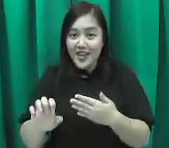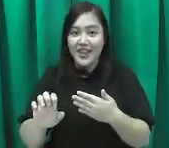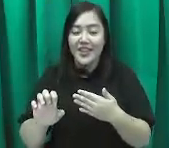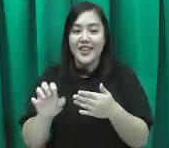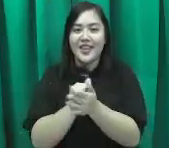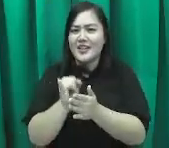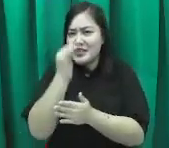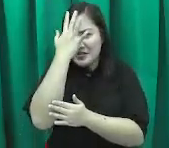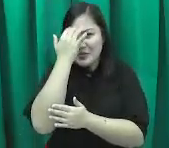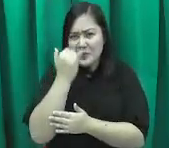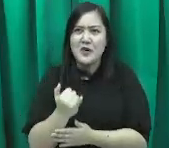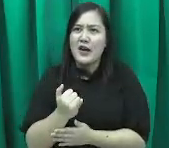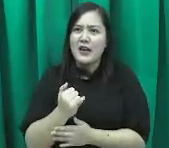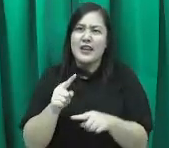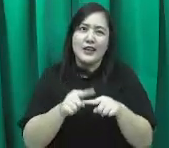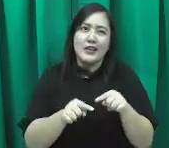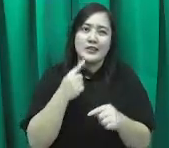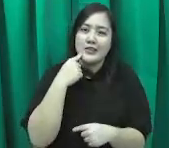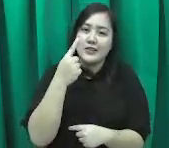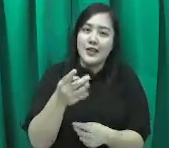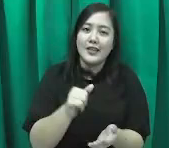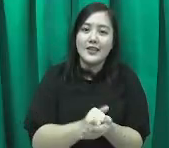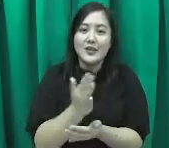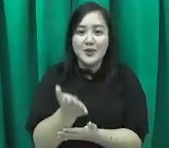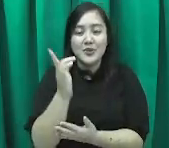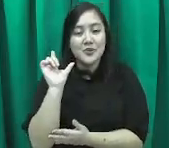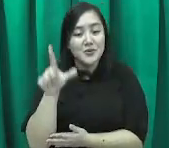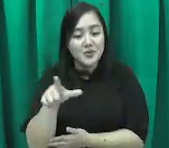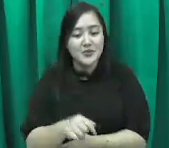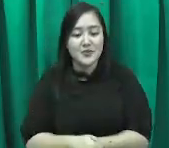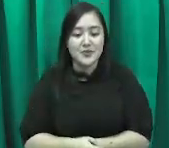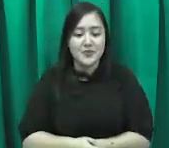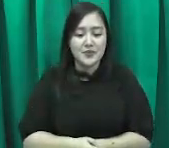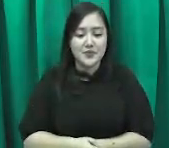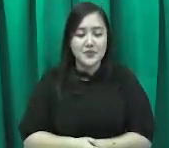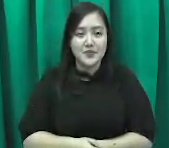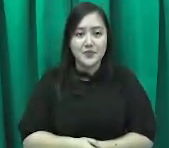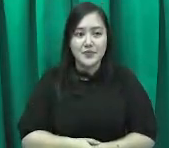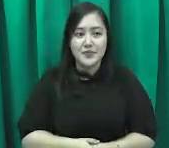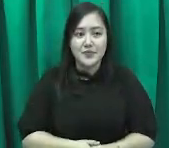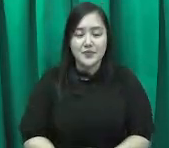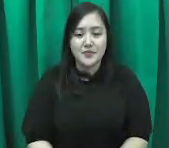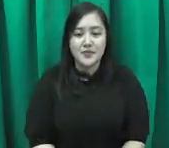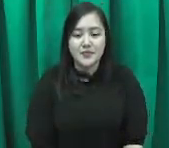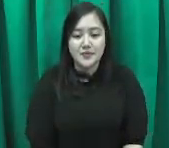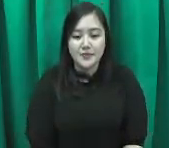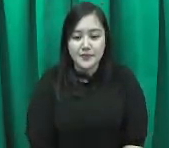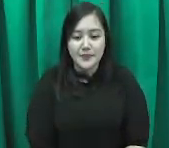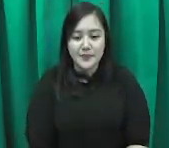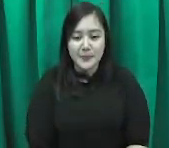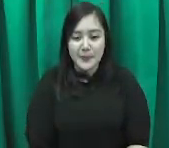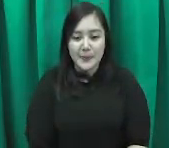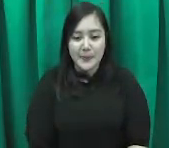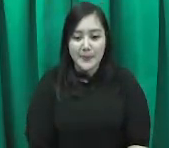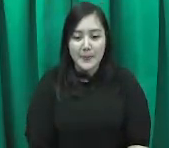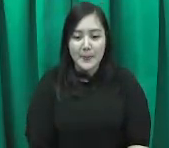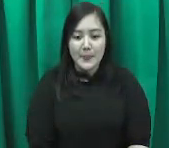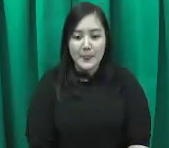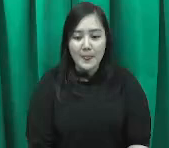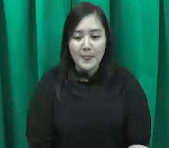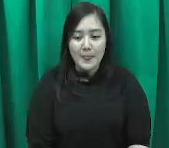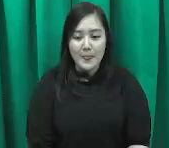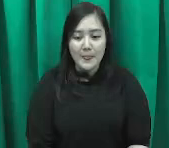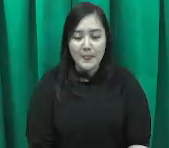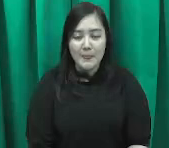masasabi na late ka kasi hindi pa naman tatapos eh. Kumbaga, hindi pa dumating yung appointed time mo. Time mo, yeah. So mahaba pa yan,